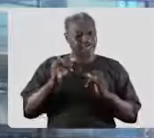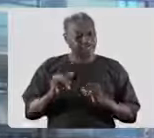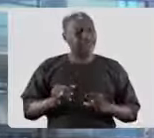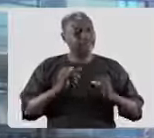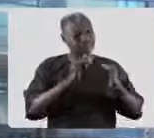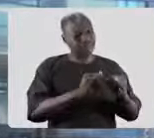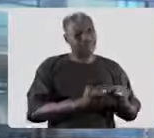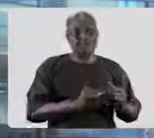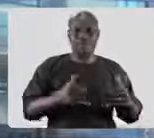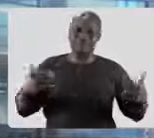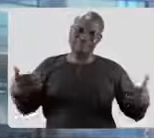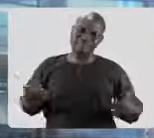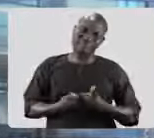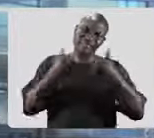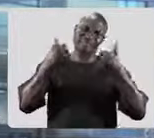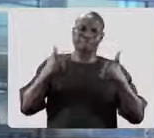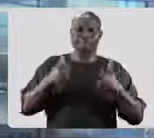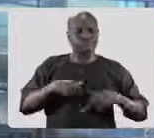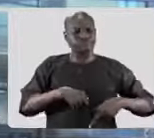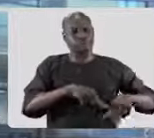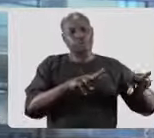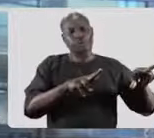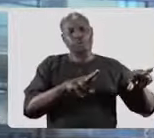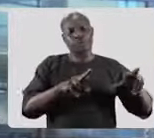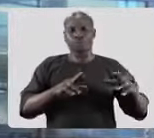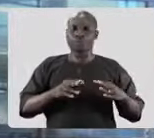ankwan kro a enyinya accidents e wo ekwan so